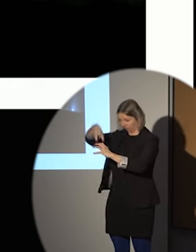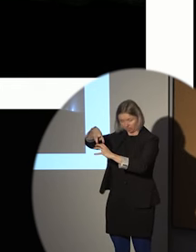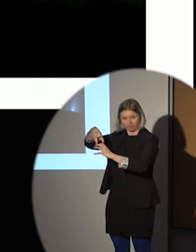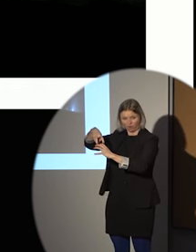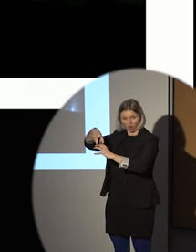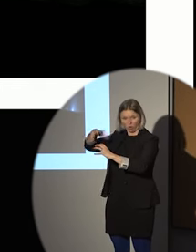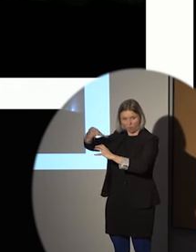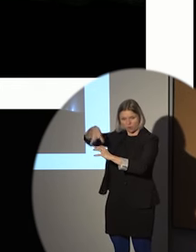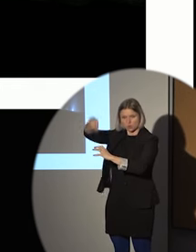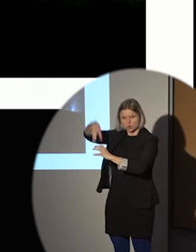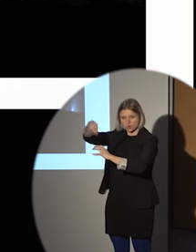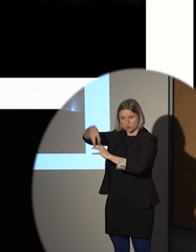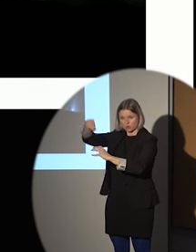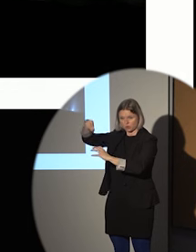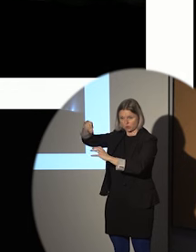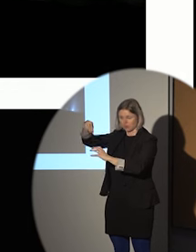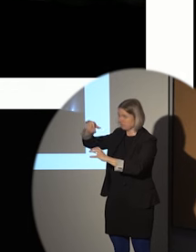cette eau. Et cette eau